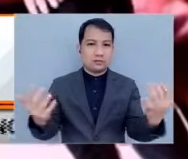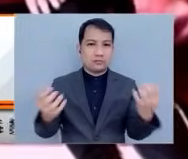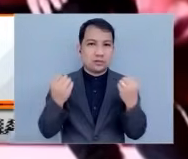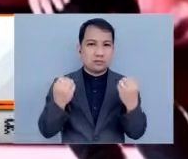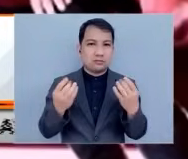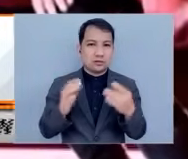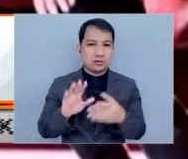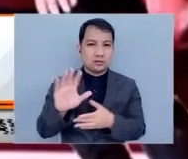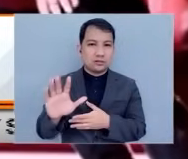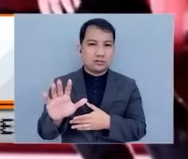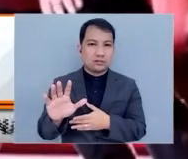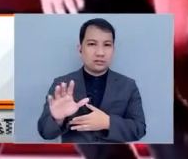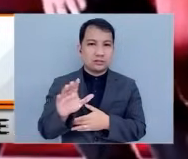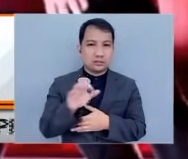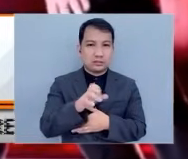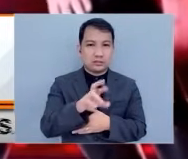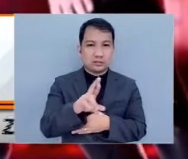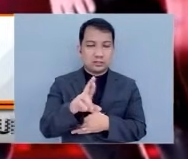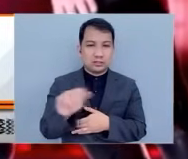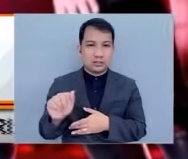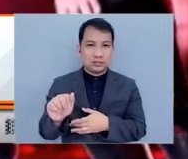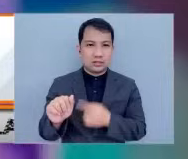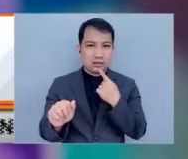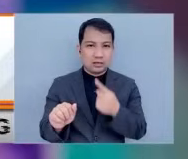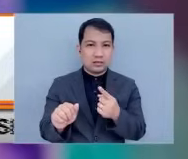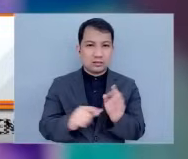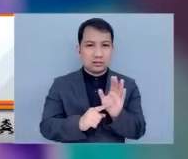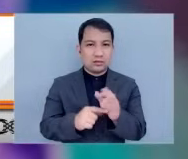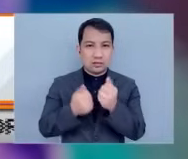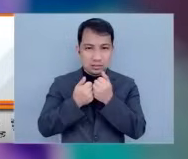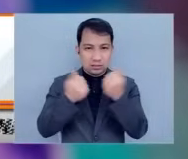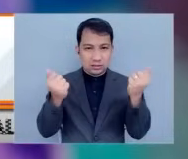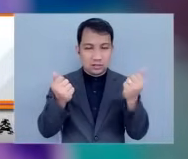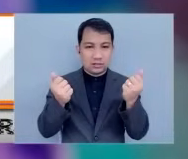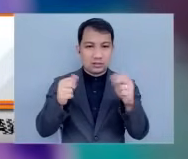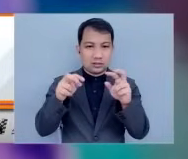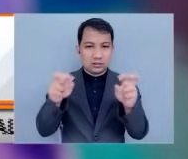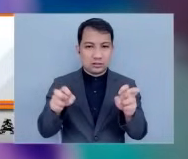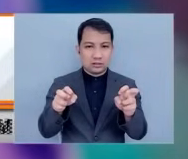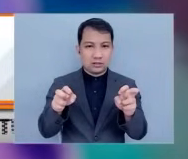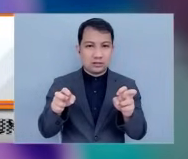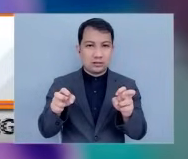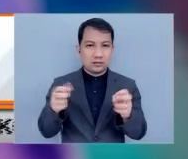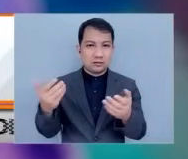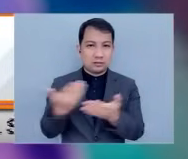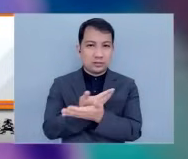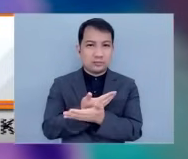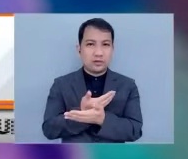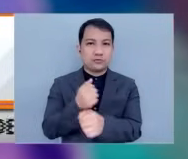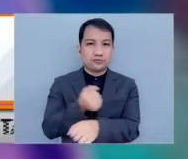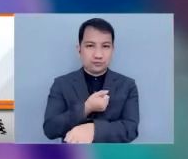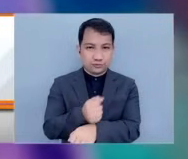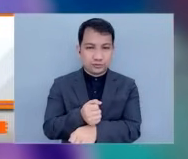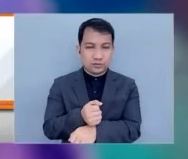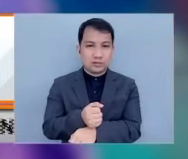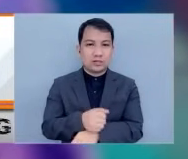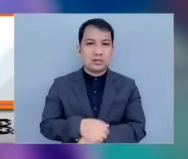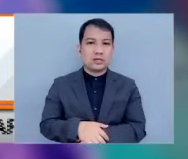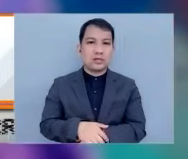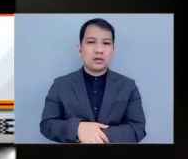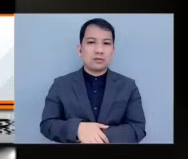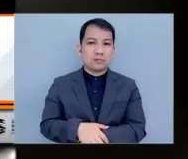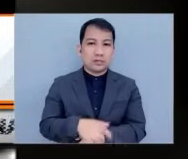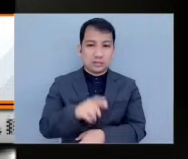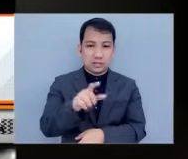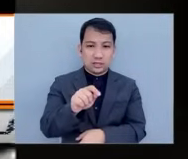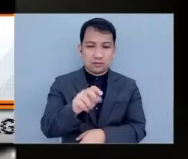Eras Tour. Bilang treat, dito niya inanunsyo ang titulo ng isa niya pang upcoming song na The Bolter. Magiging bahagi naman ito